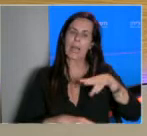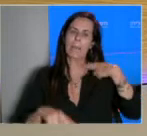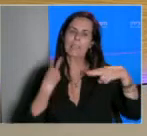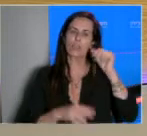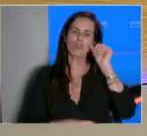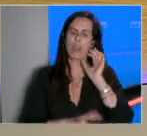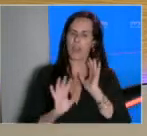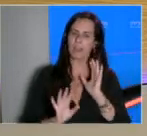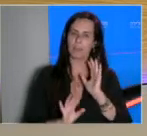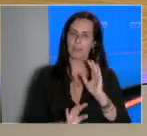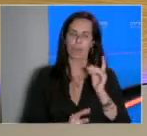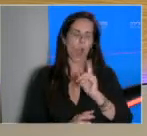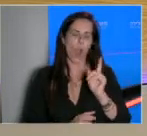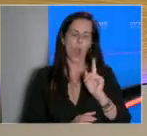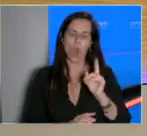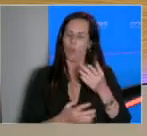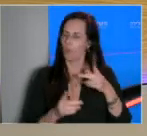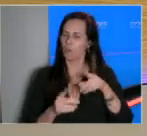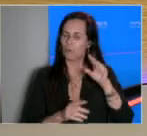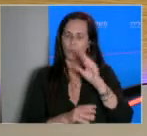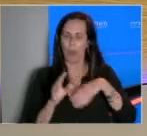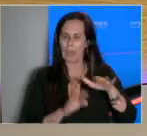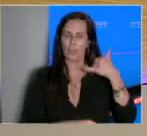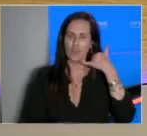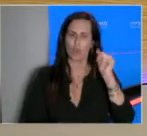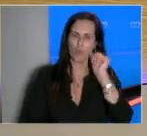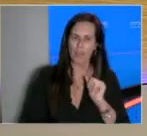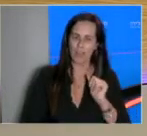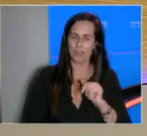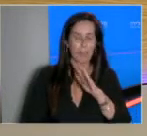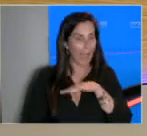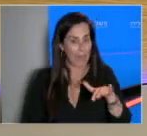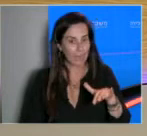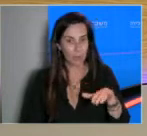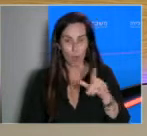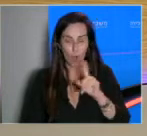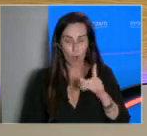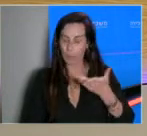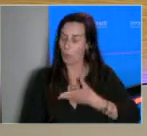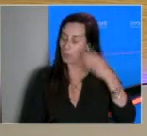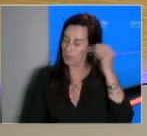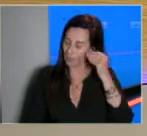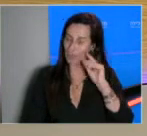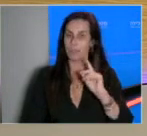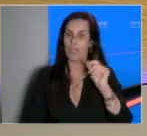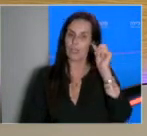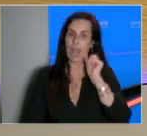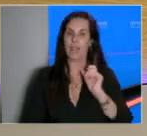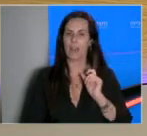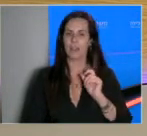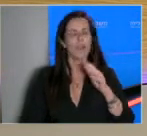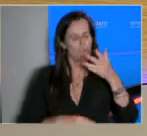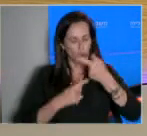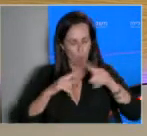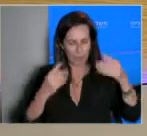למסעדות של לבנים, לא היו מורשים להשתמש בשירותים של לבנים, הילדים שלהם לא התקבלו ללמוד בבתי ספר של לבנים,